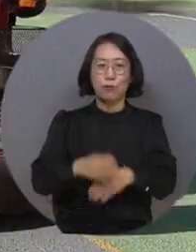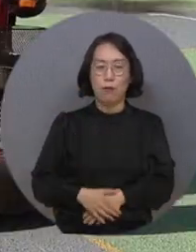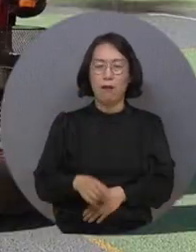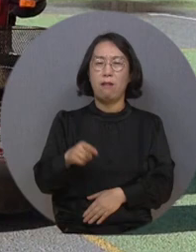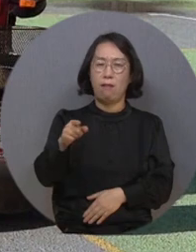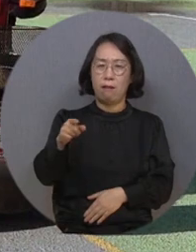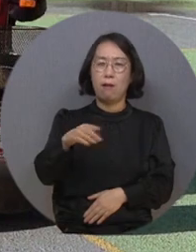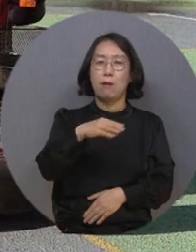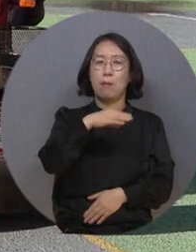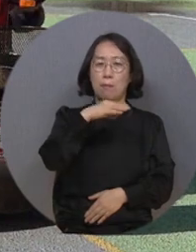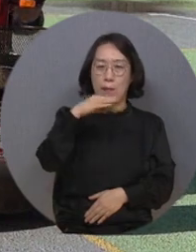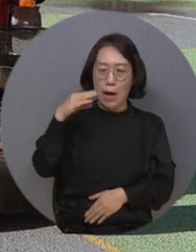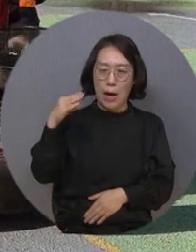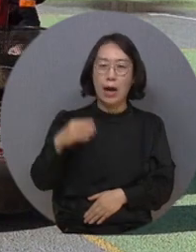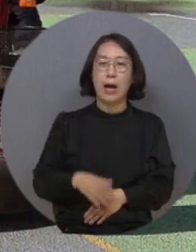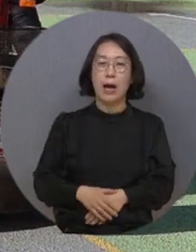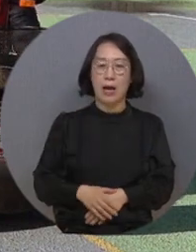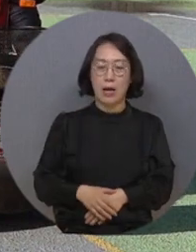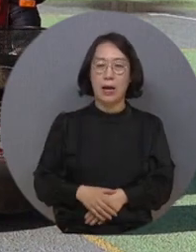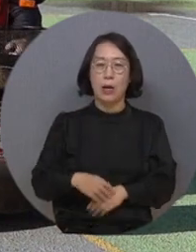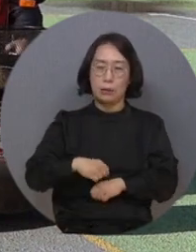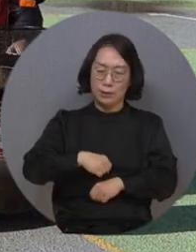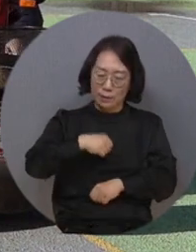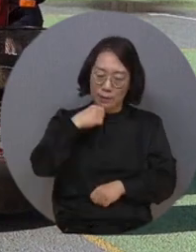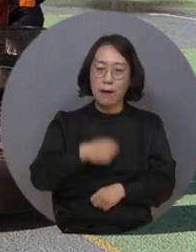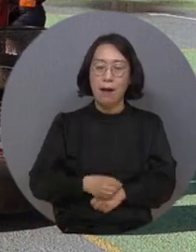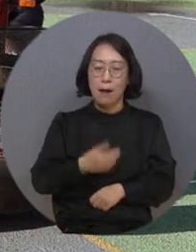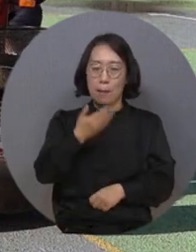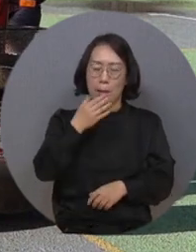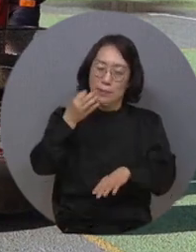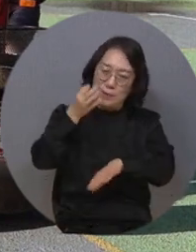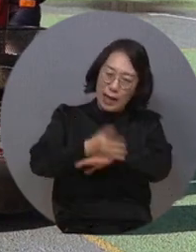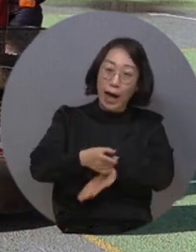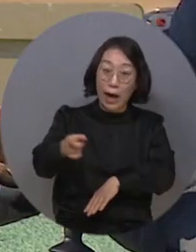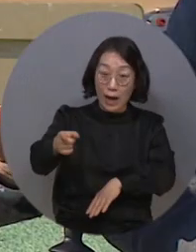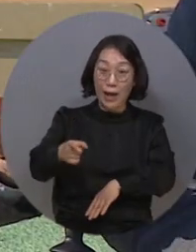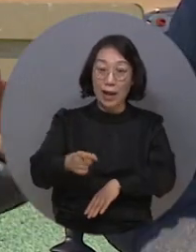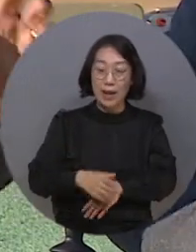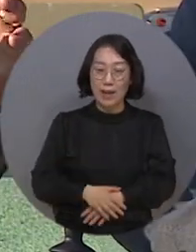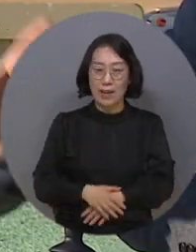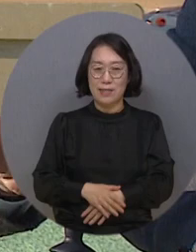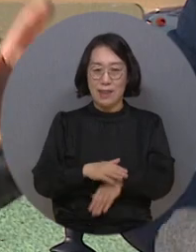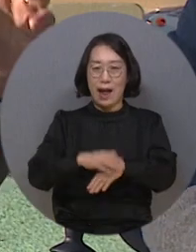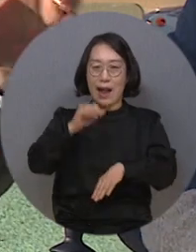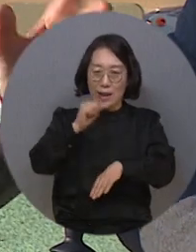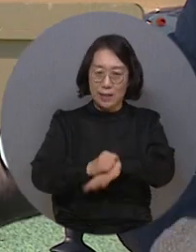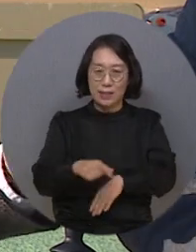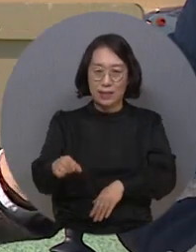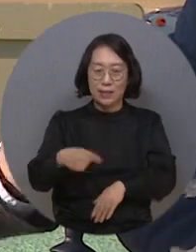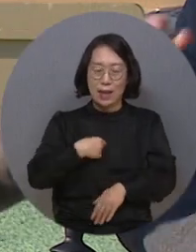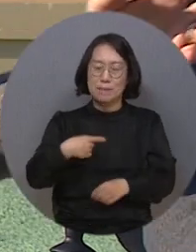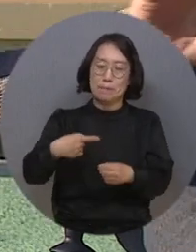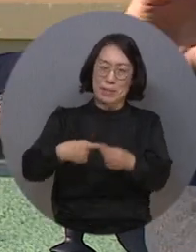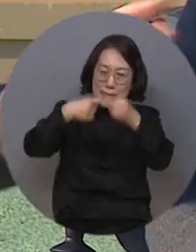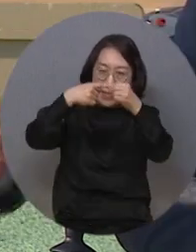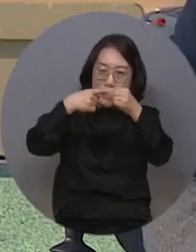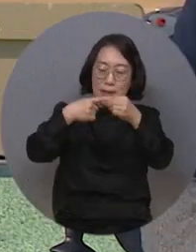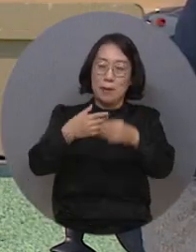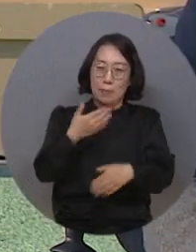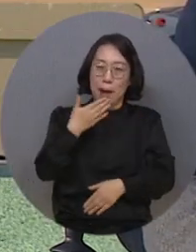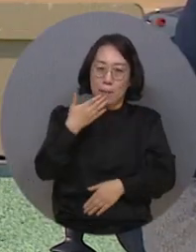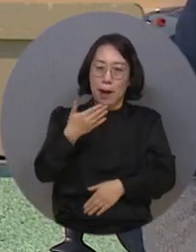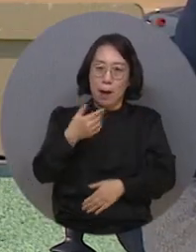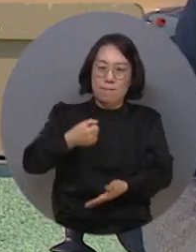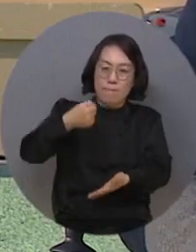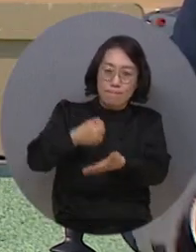사람이야. 밥을 사겠다는 의지가 확실히 있는 거 같아요. 그리고 뭐냐면 나는 분명히 1등 할 거야. 그런 의지가